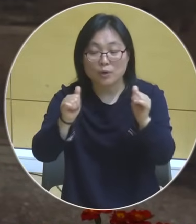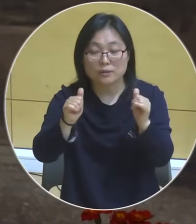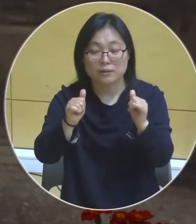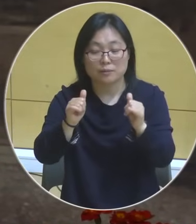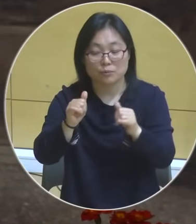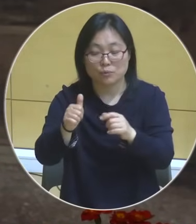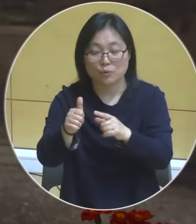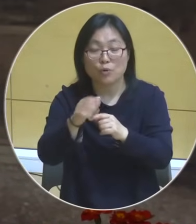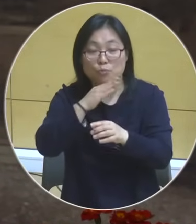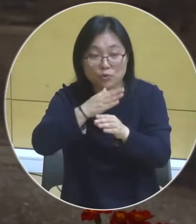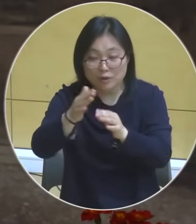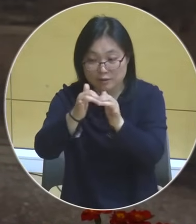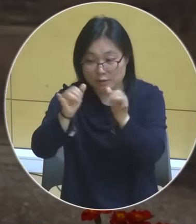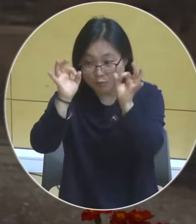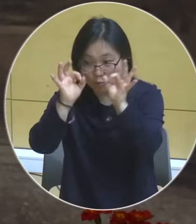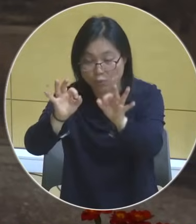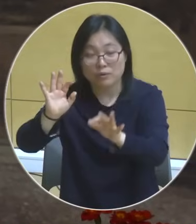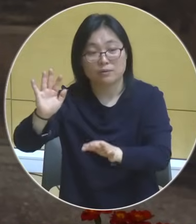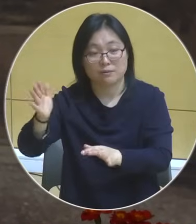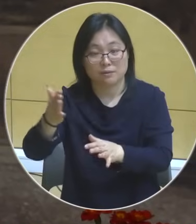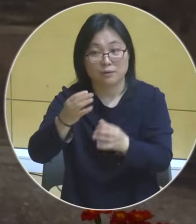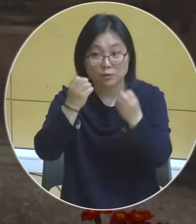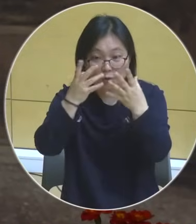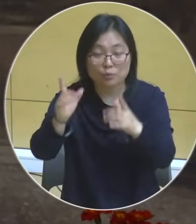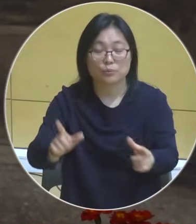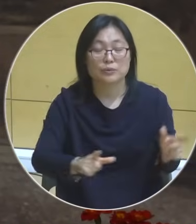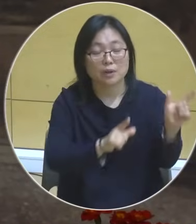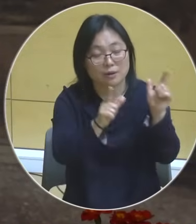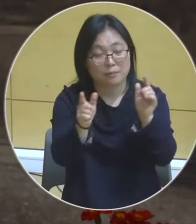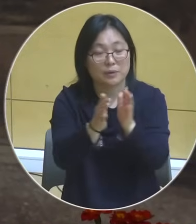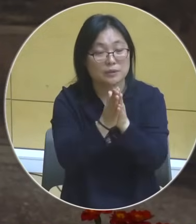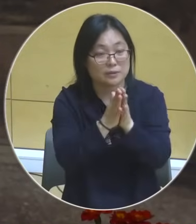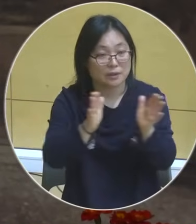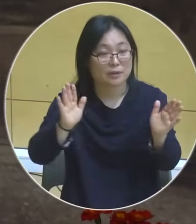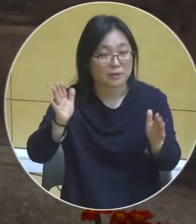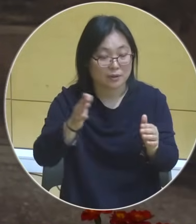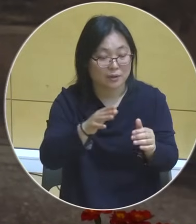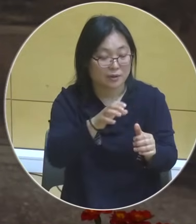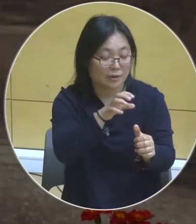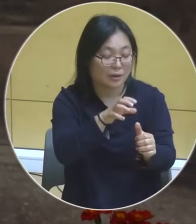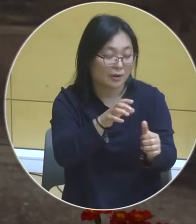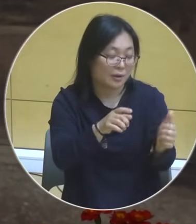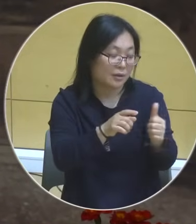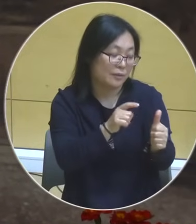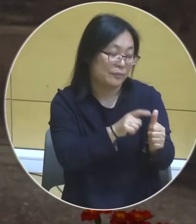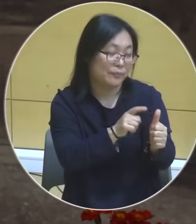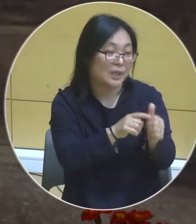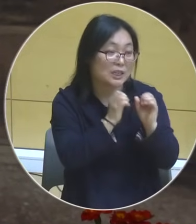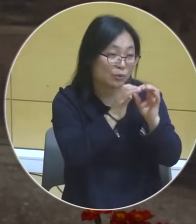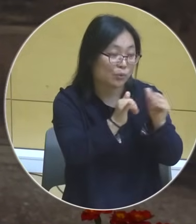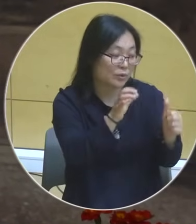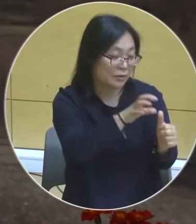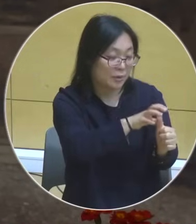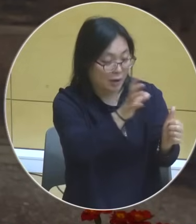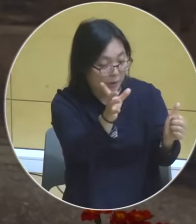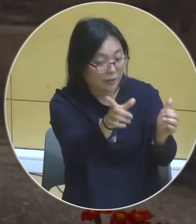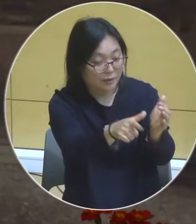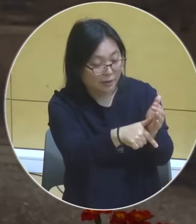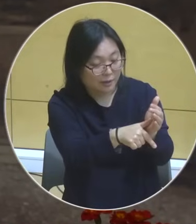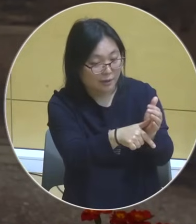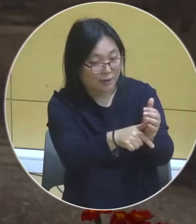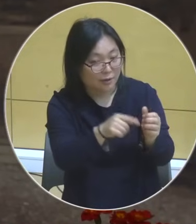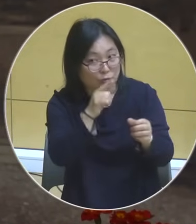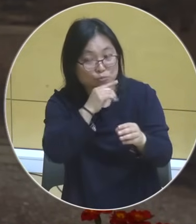시작했습니다. 자기 삶 속에 새로운 삶이 시작되었습니다. 그가 석방될 쯤 그를 감동하는 사람이 그렇게 관심